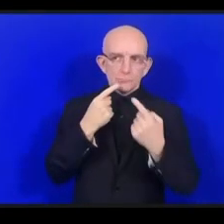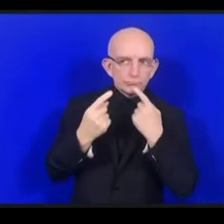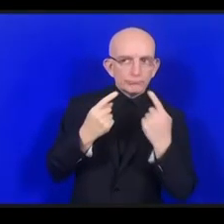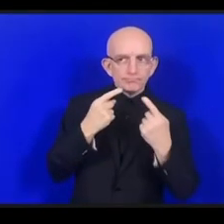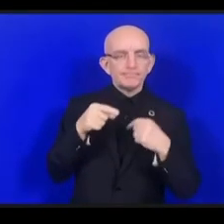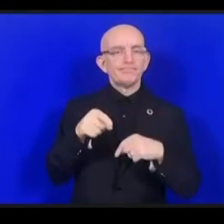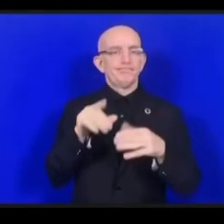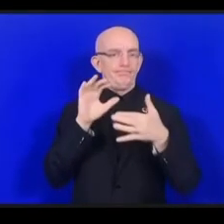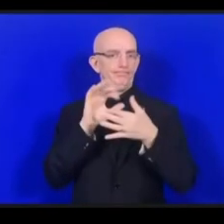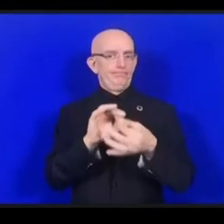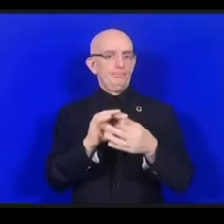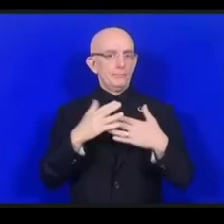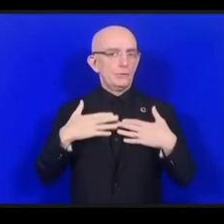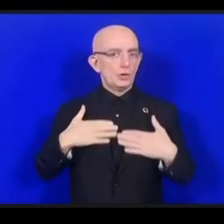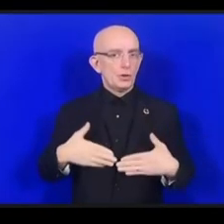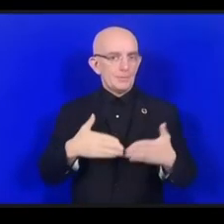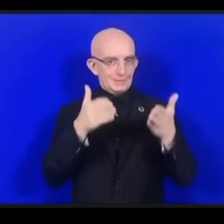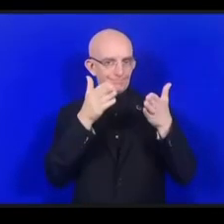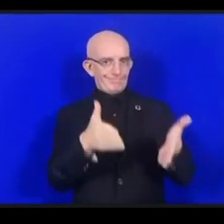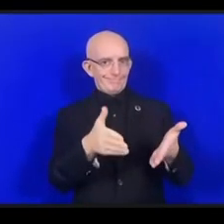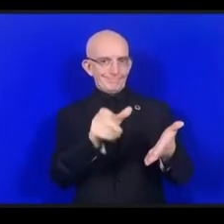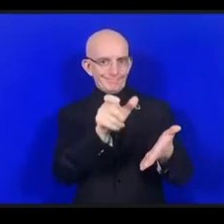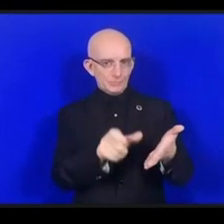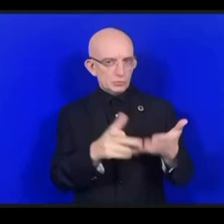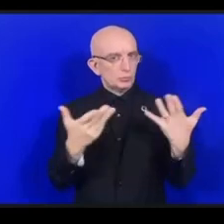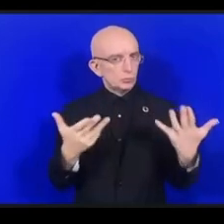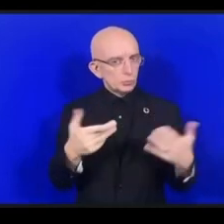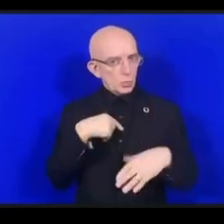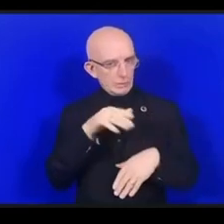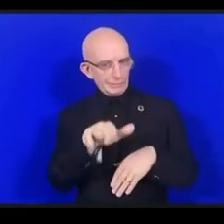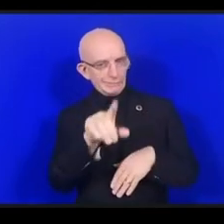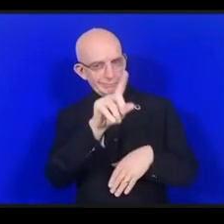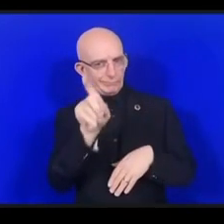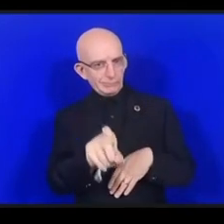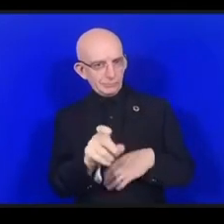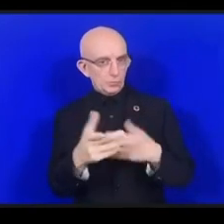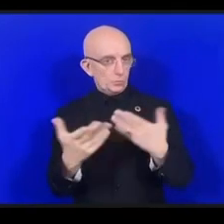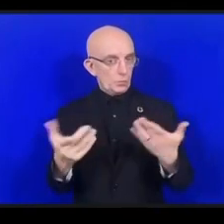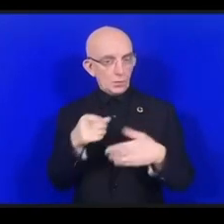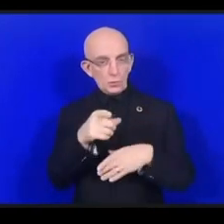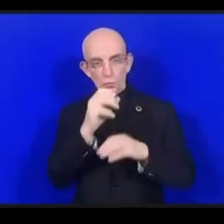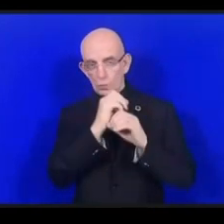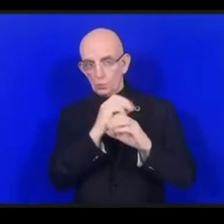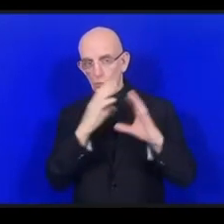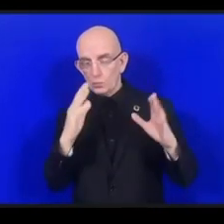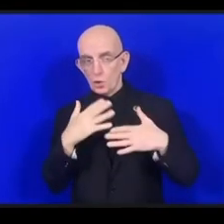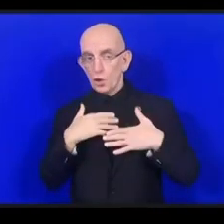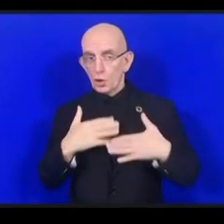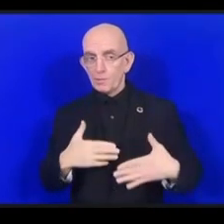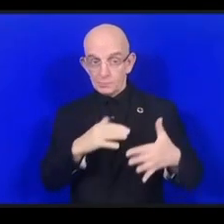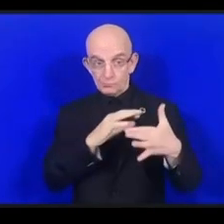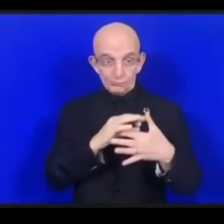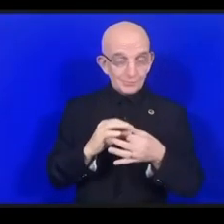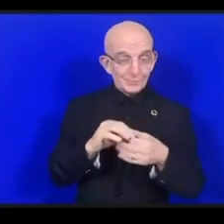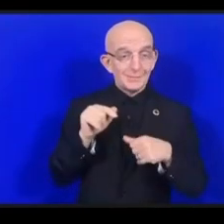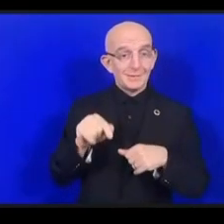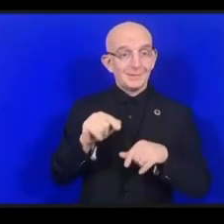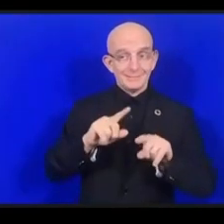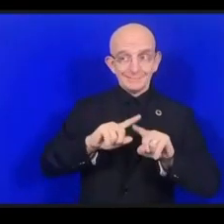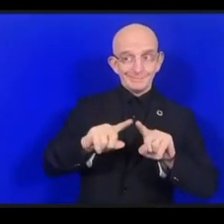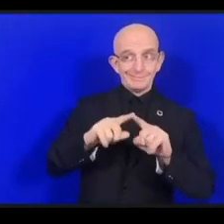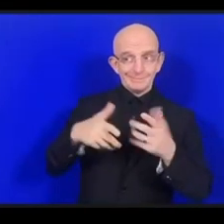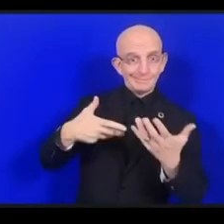就对你对物联网来说，你觉得动态联盟需要采取什么样的措施来落